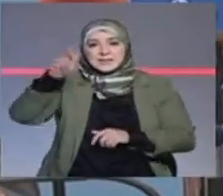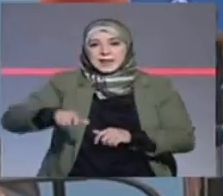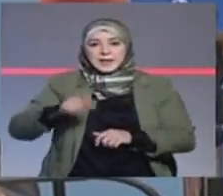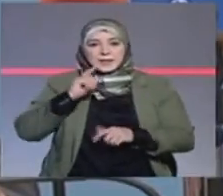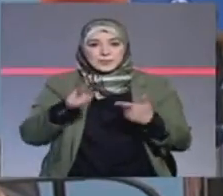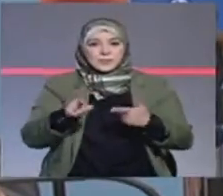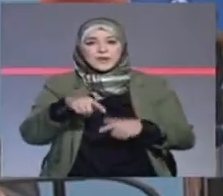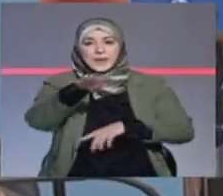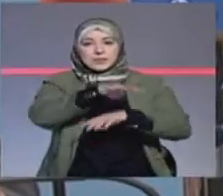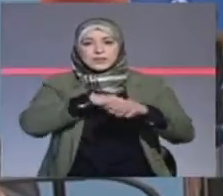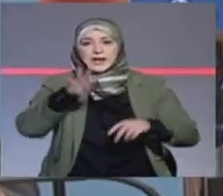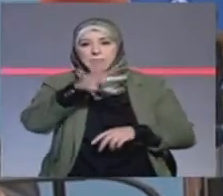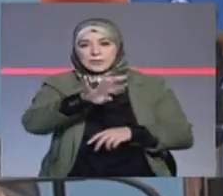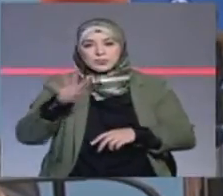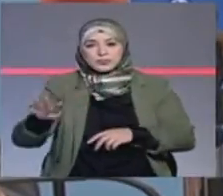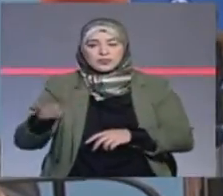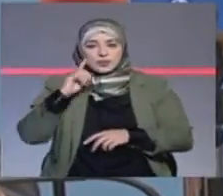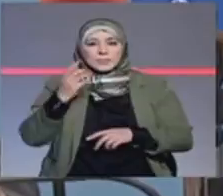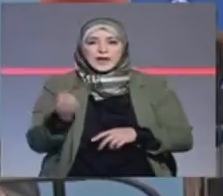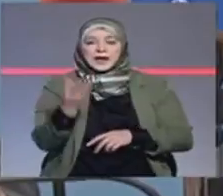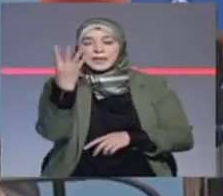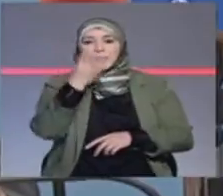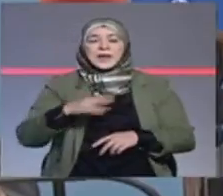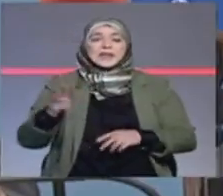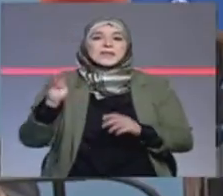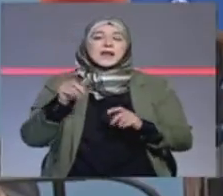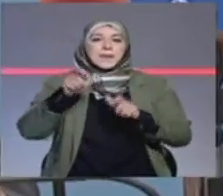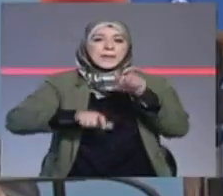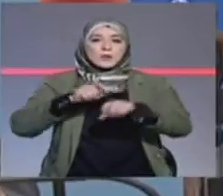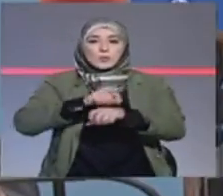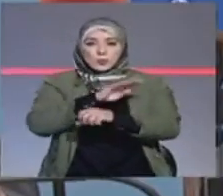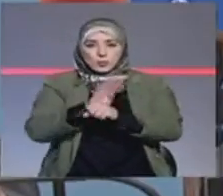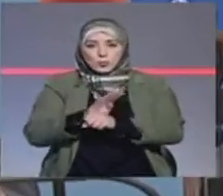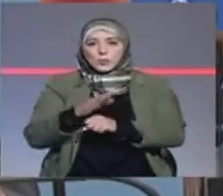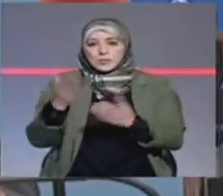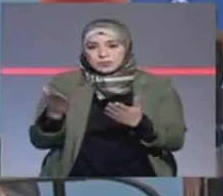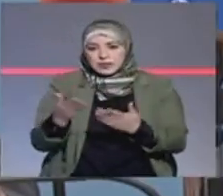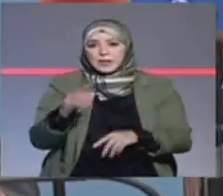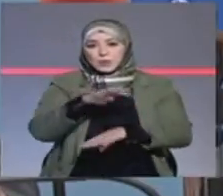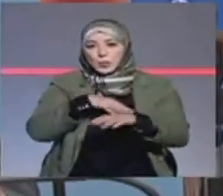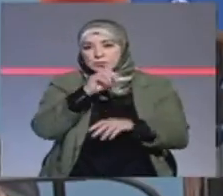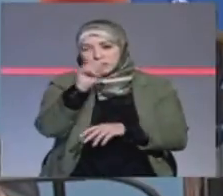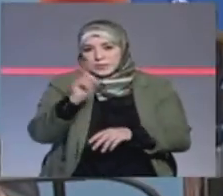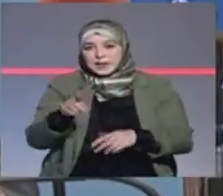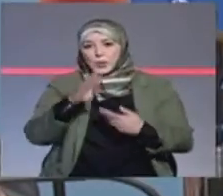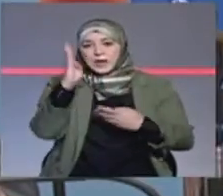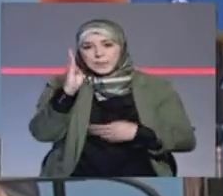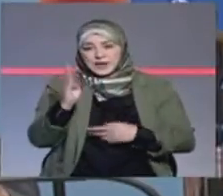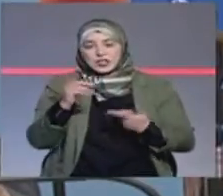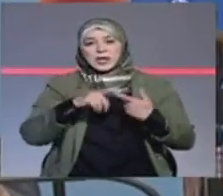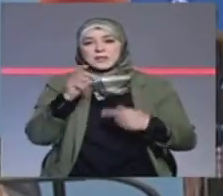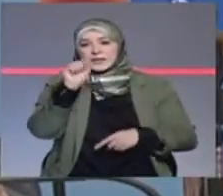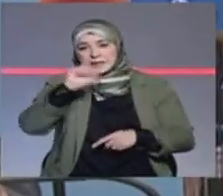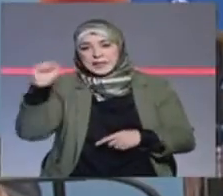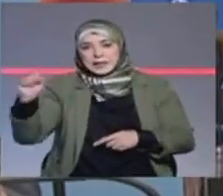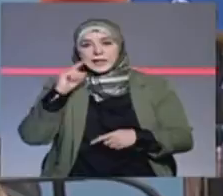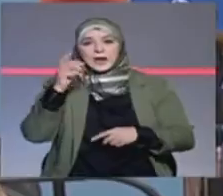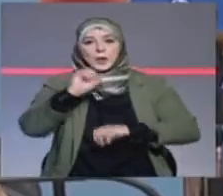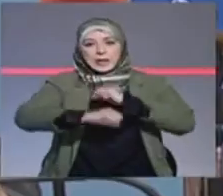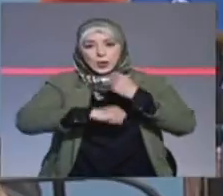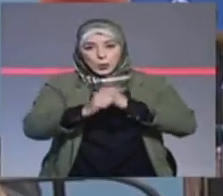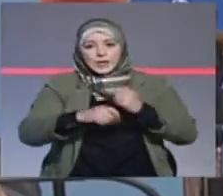4 جهات فاقوا 400 حالة ل 100,000 ساكن اللي هي تعرفوها زغوان، باجة، سليانة